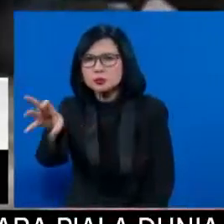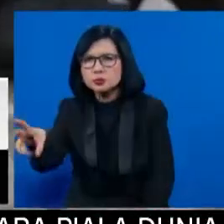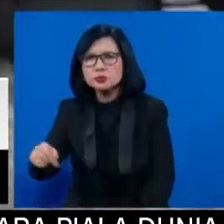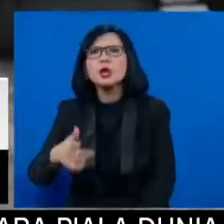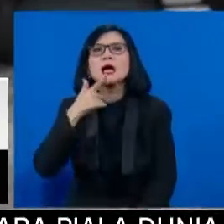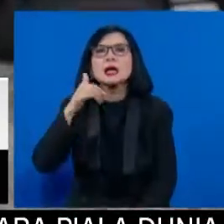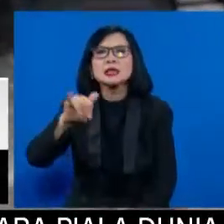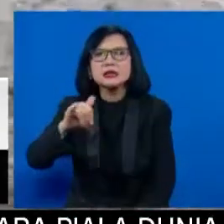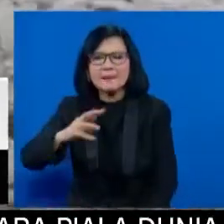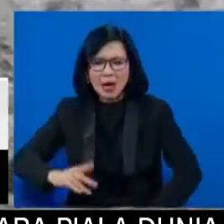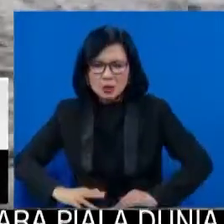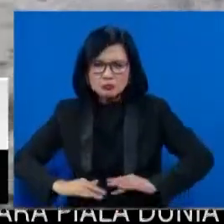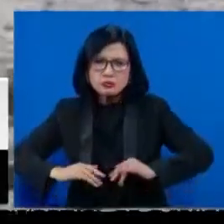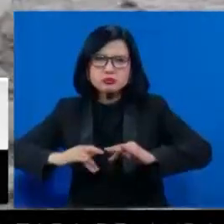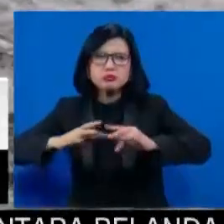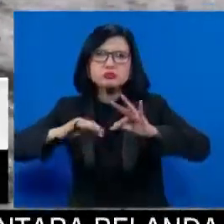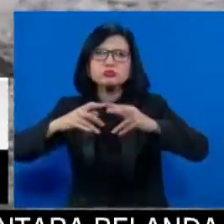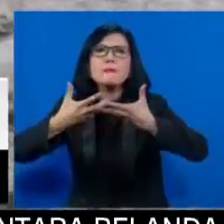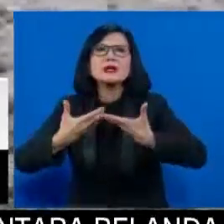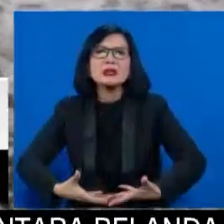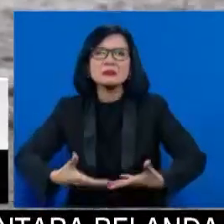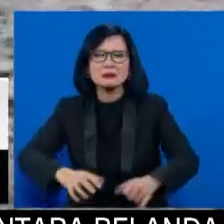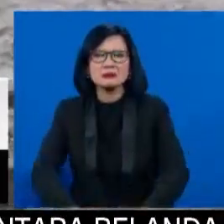mengalami genangan cukup parah.